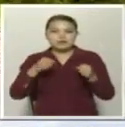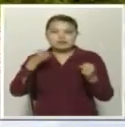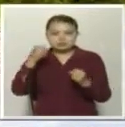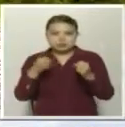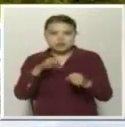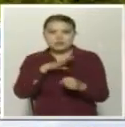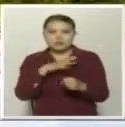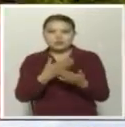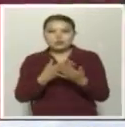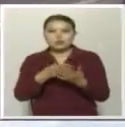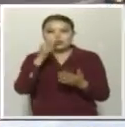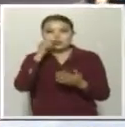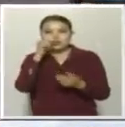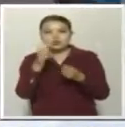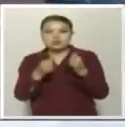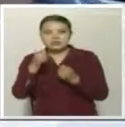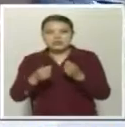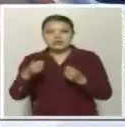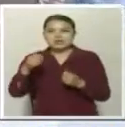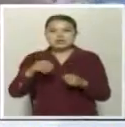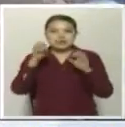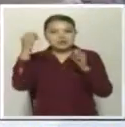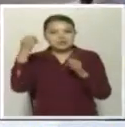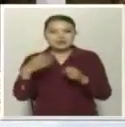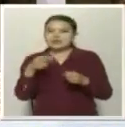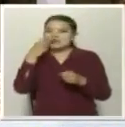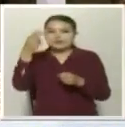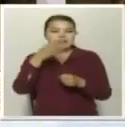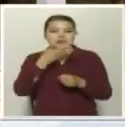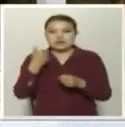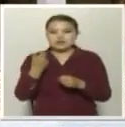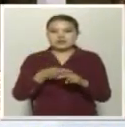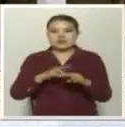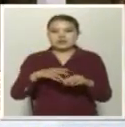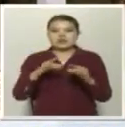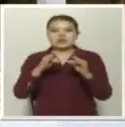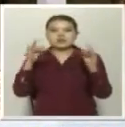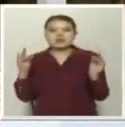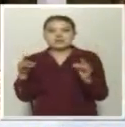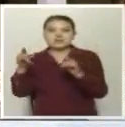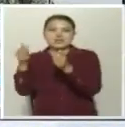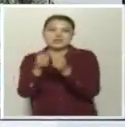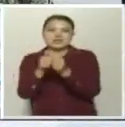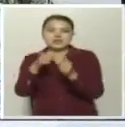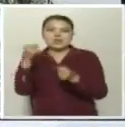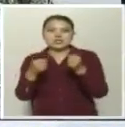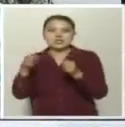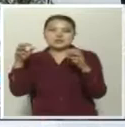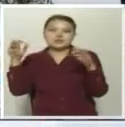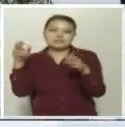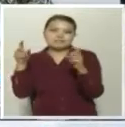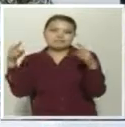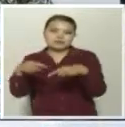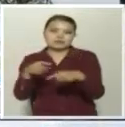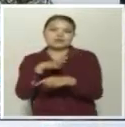Ал жүргізуші берілген белгіні елемей жүре берген. Алайда полицейлер көпірдің жанында көлік жүргізушісін ұстады. Ол көліктің есігін жауып